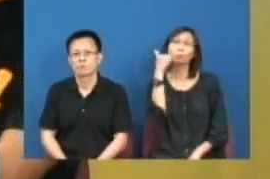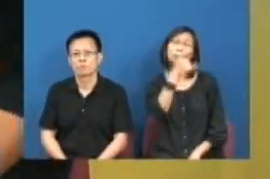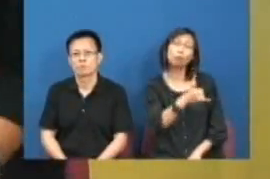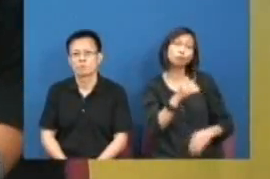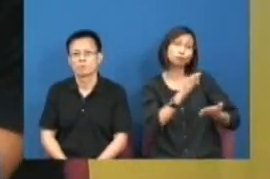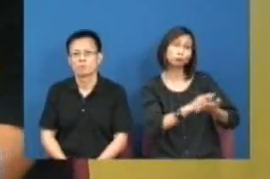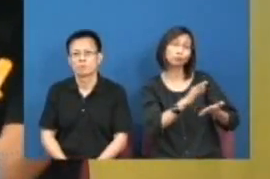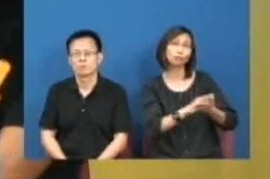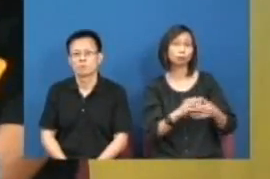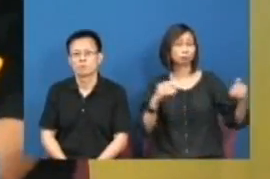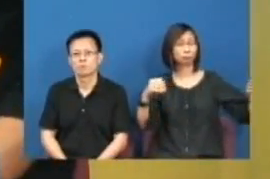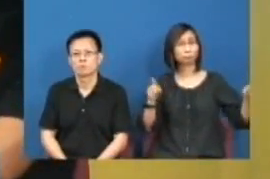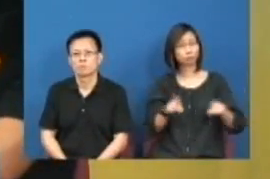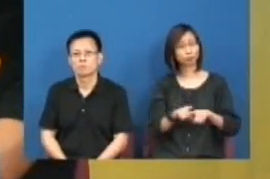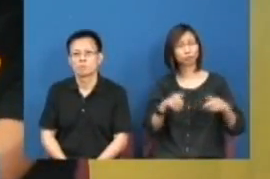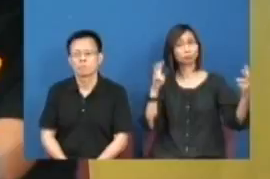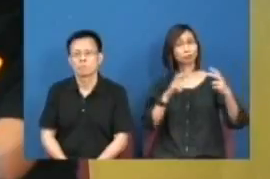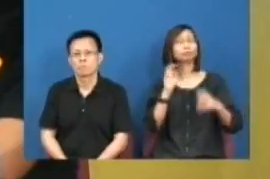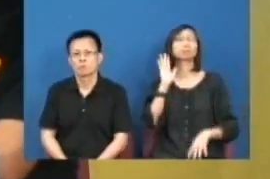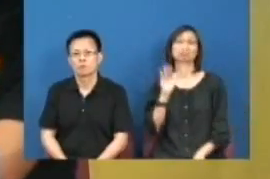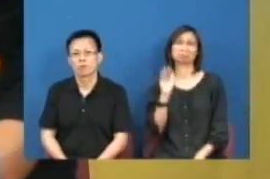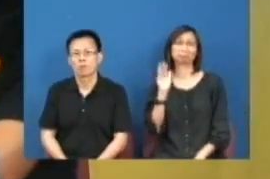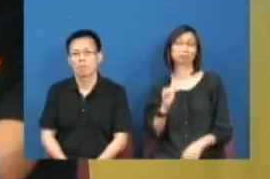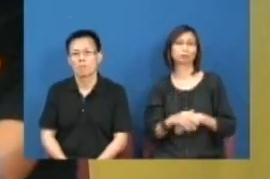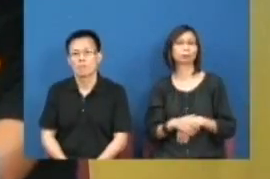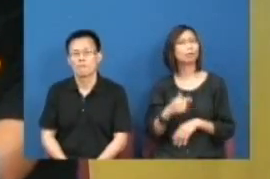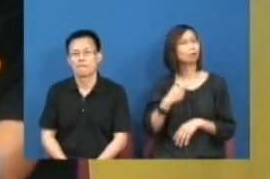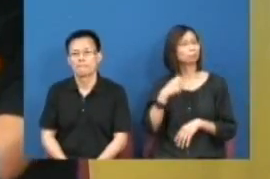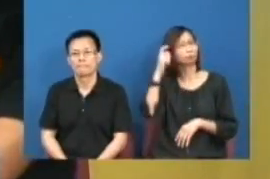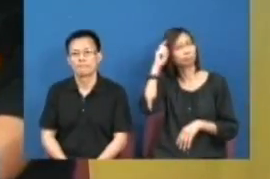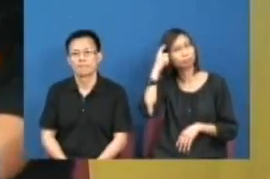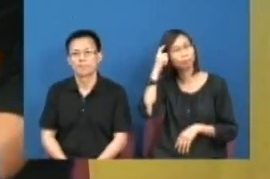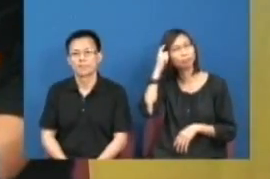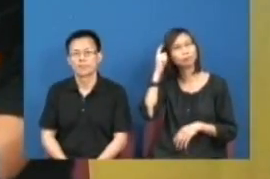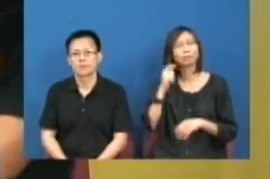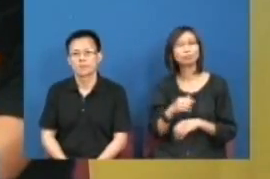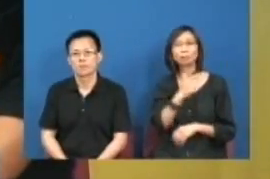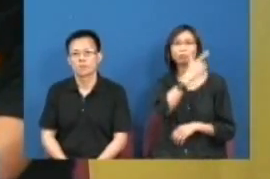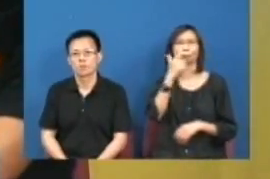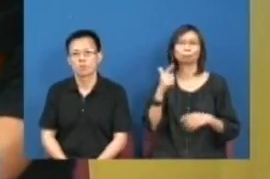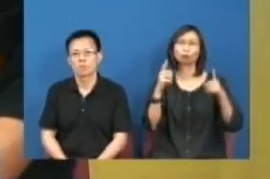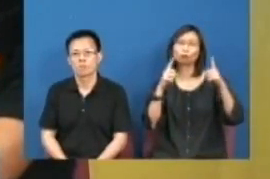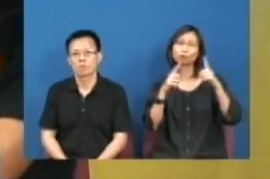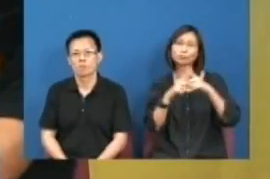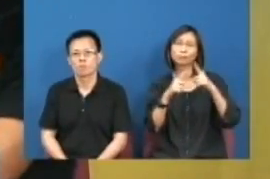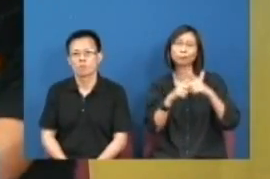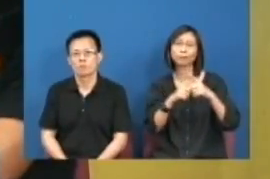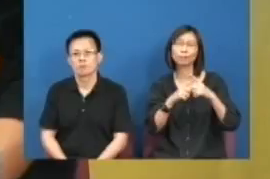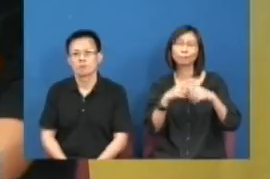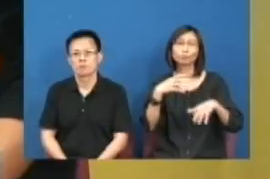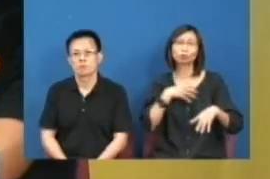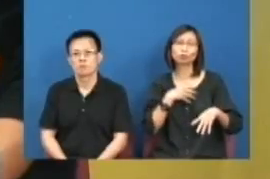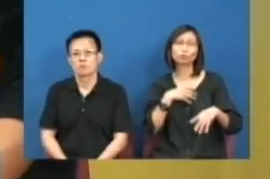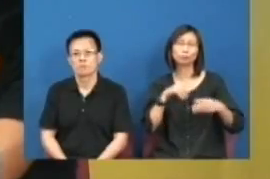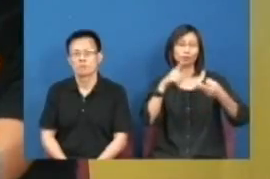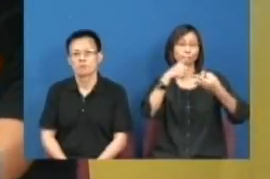某個地方要去一齊見，咁所以我諗好大程度上即係。很多人會視今次黃光亞嚟香港，其